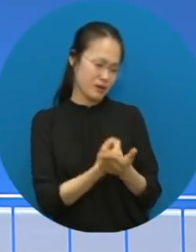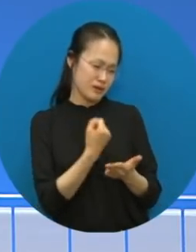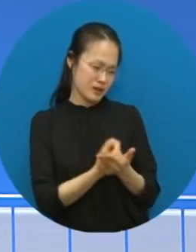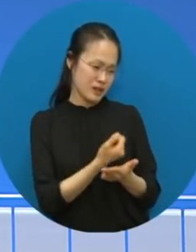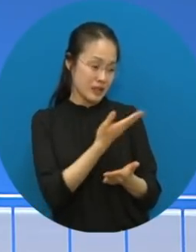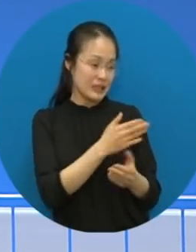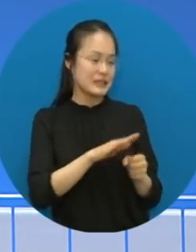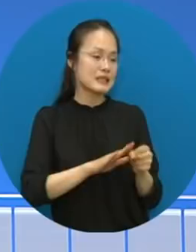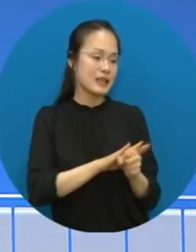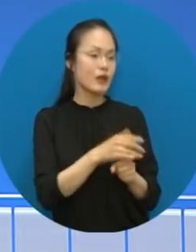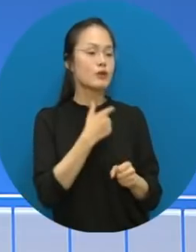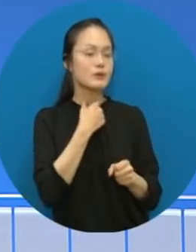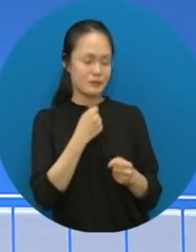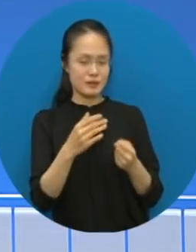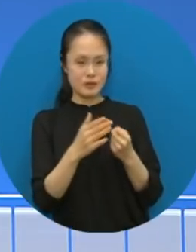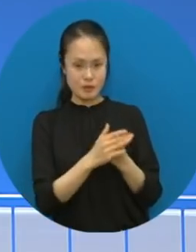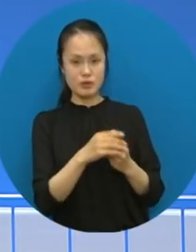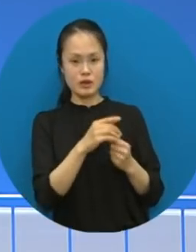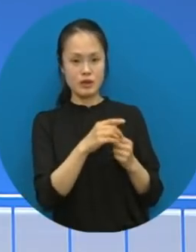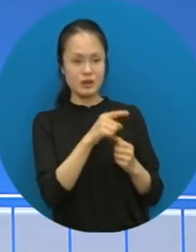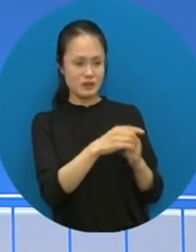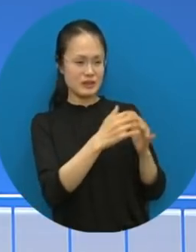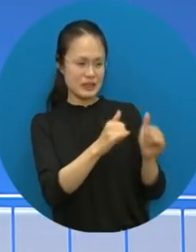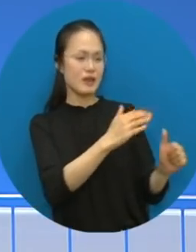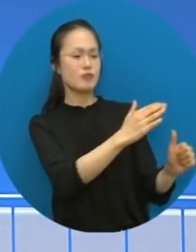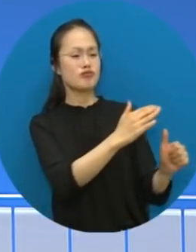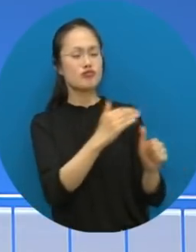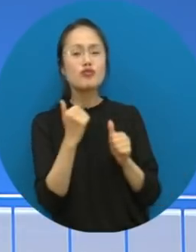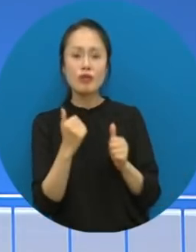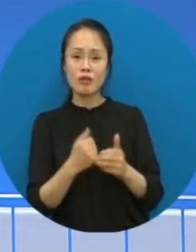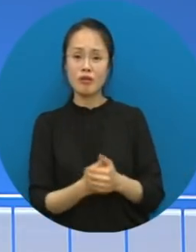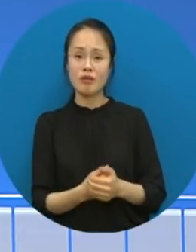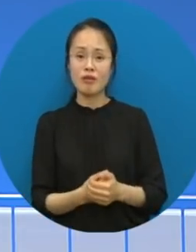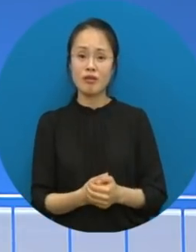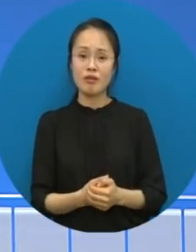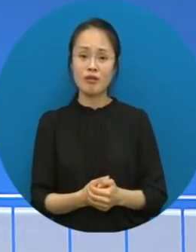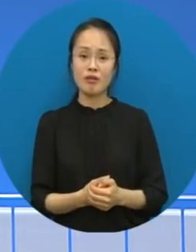겁니다. 필요해서가 아니라 사랑해서.